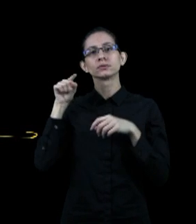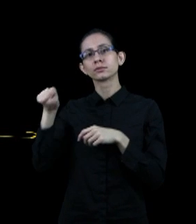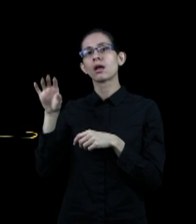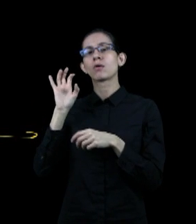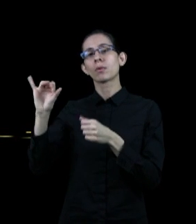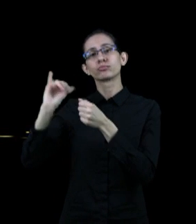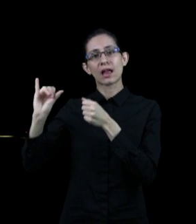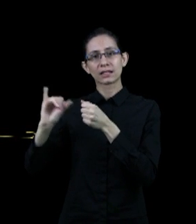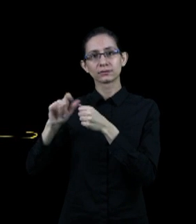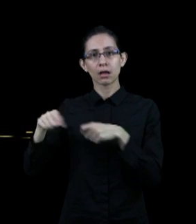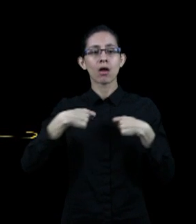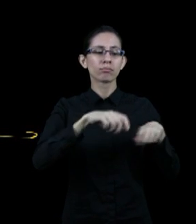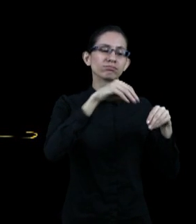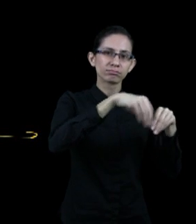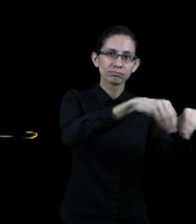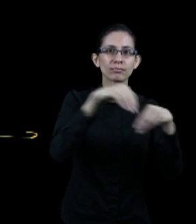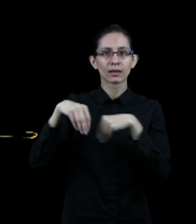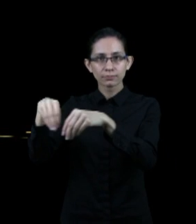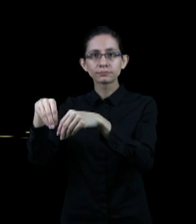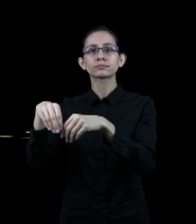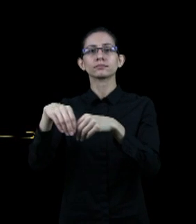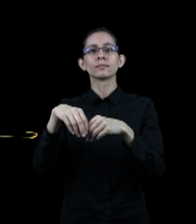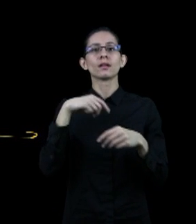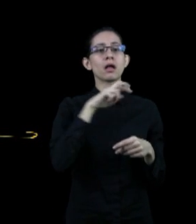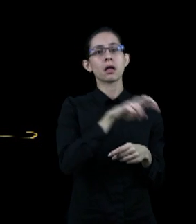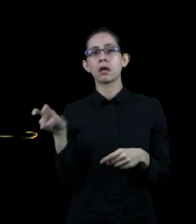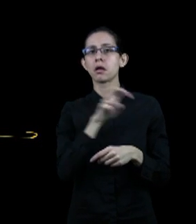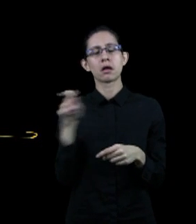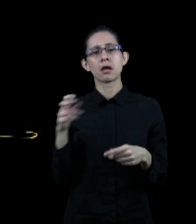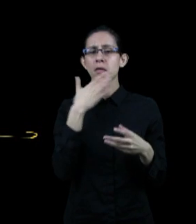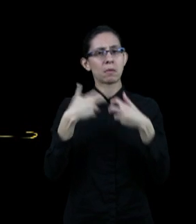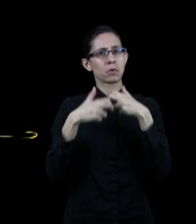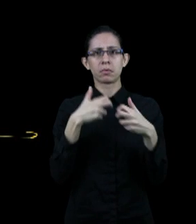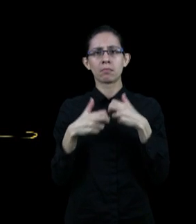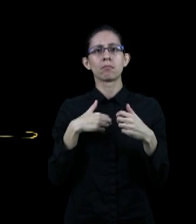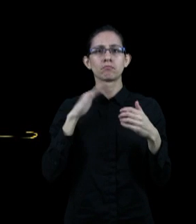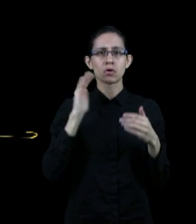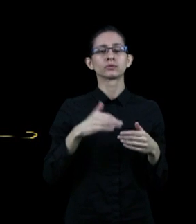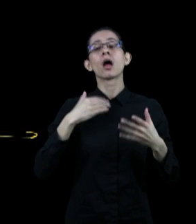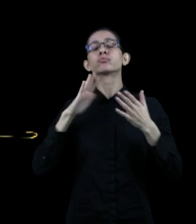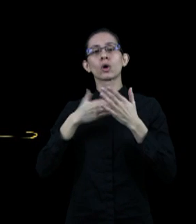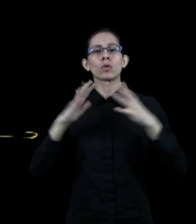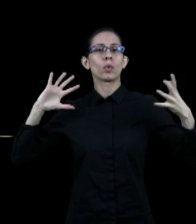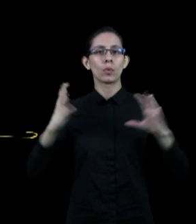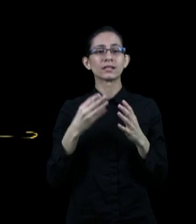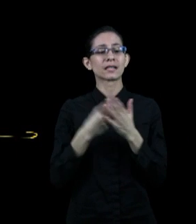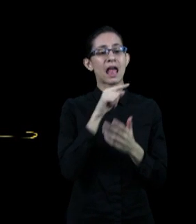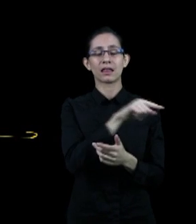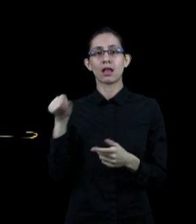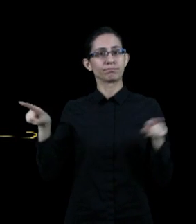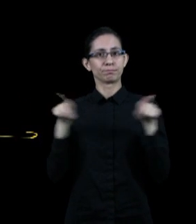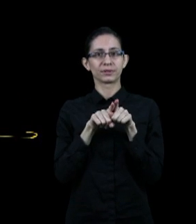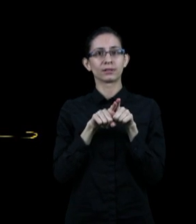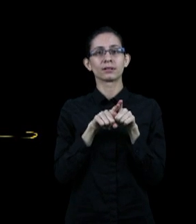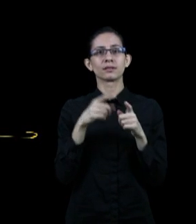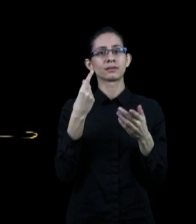Załóżmy kukurydzę lub pszenicę. Zmiana uprawy nie jest problemem. Załóżmy dla uproszczenia, że tyle samo kosztuje go uprawa jednej i